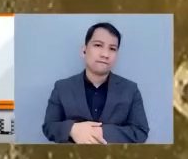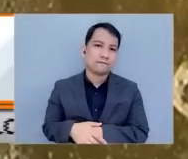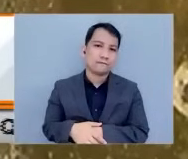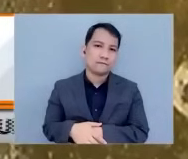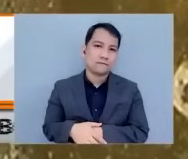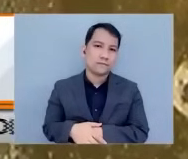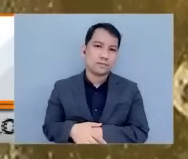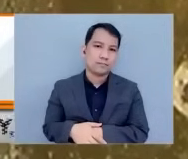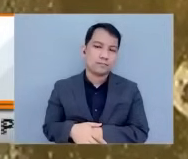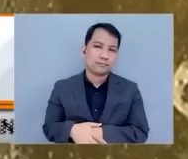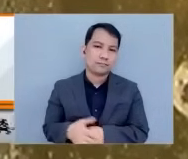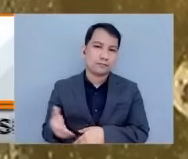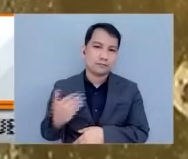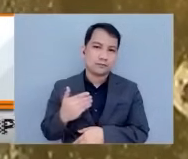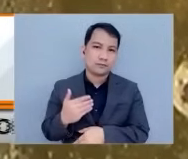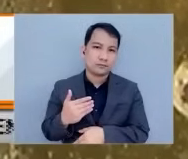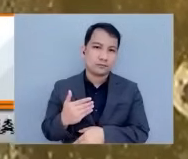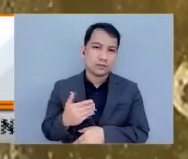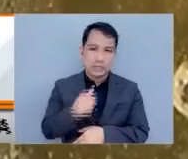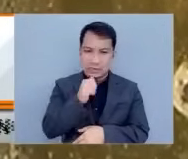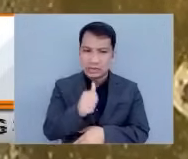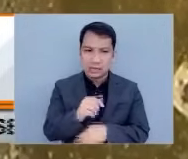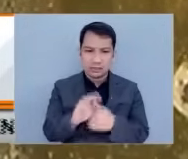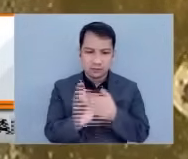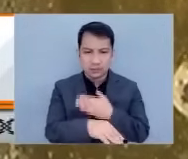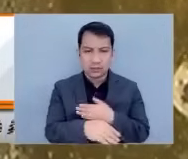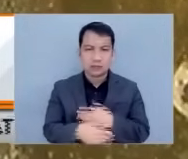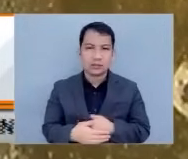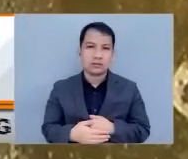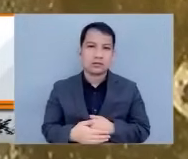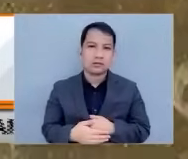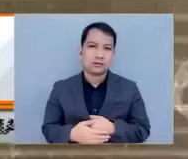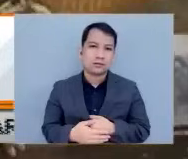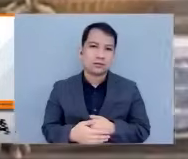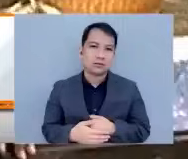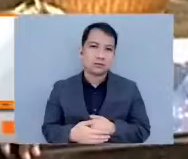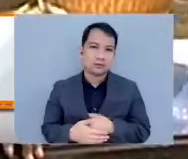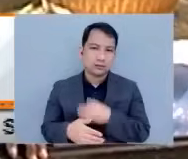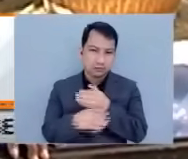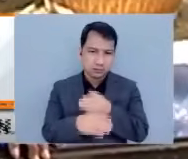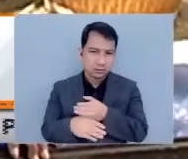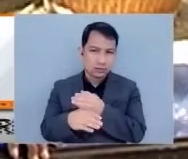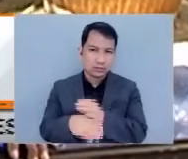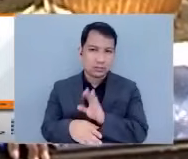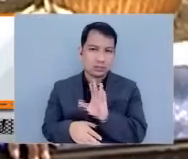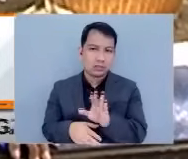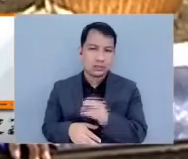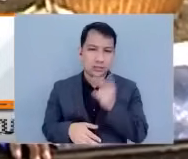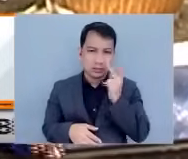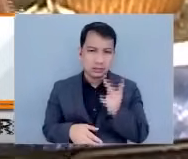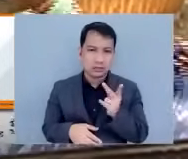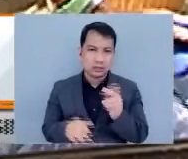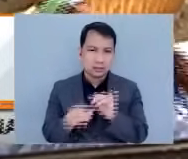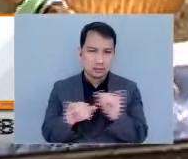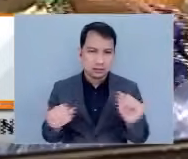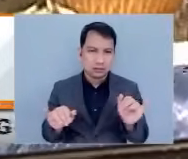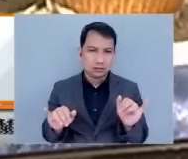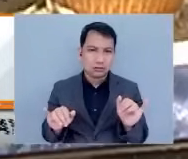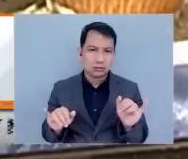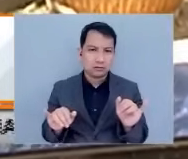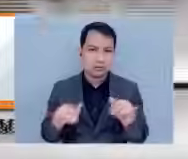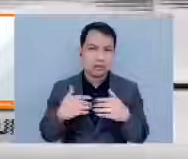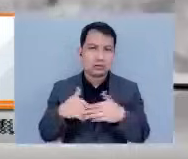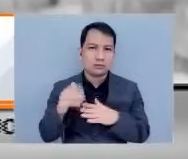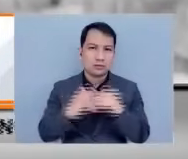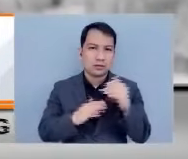bata, baka pawid ko na ayaw niya ibigay. Dahil nakita ko, very caring siya. Sa kabila nito, naging kampante pa rin daw ang